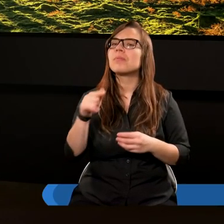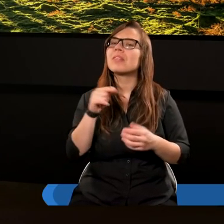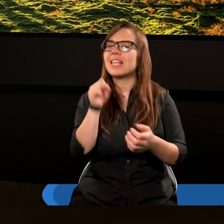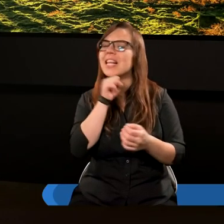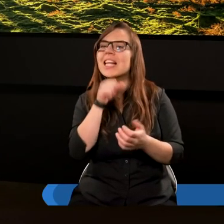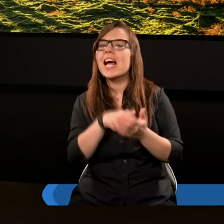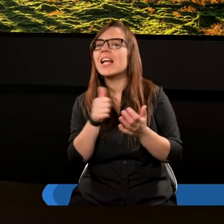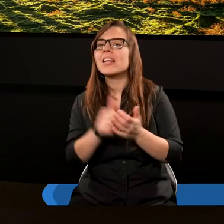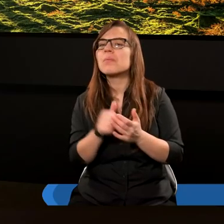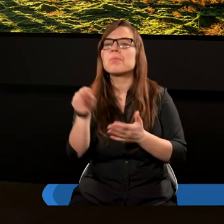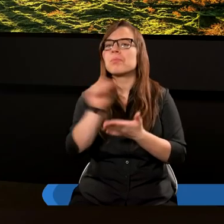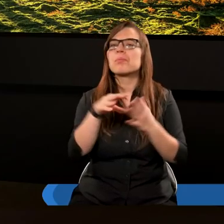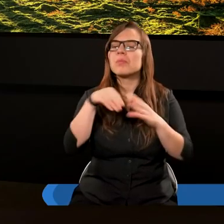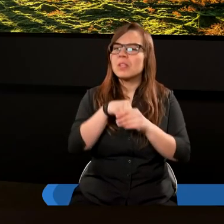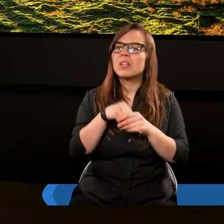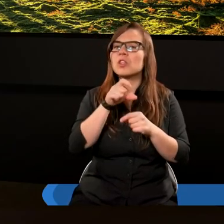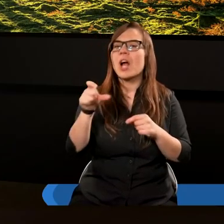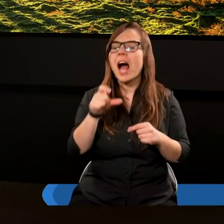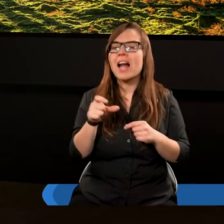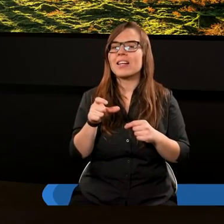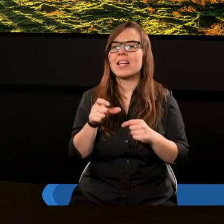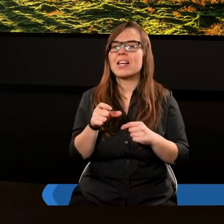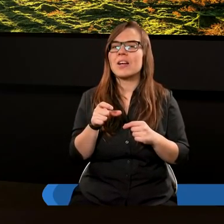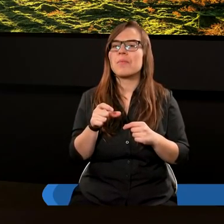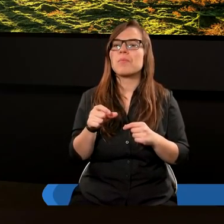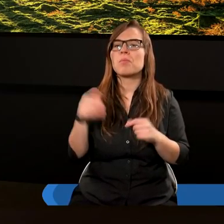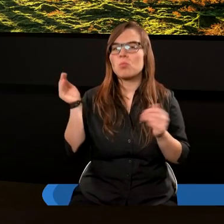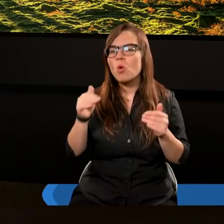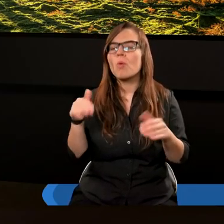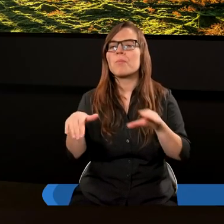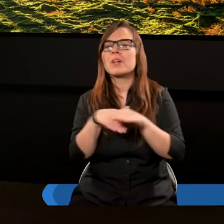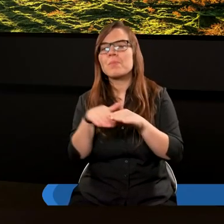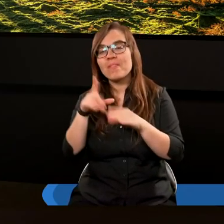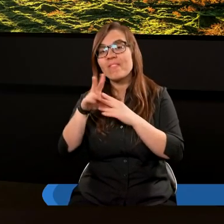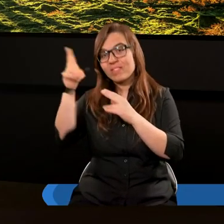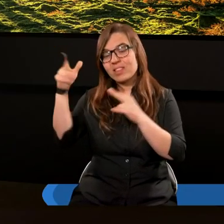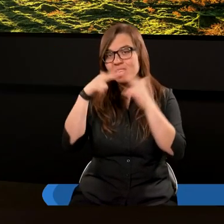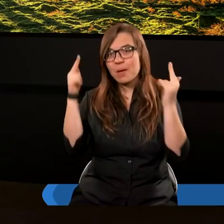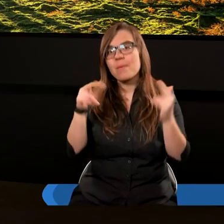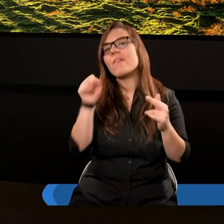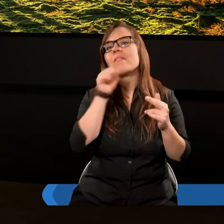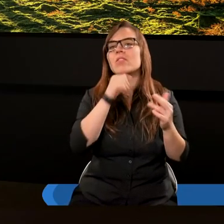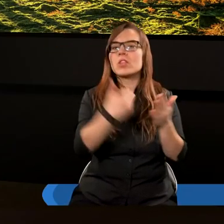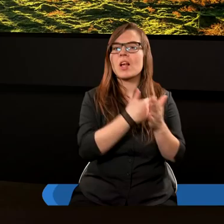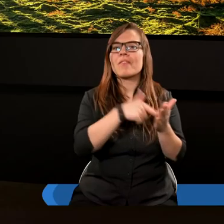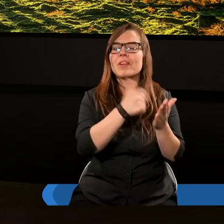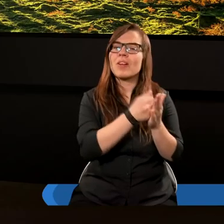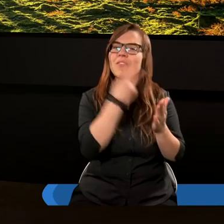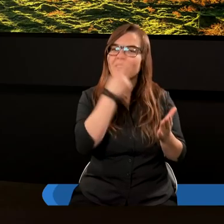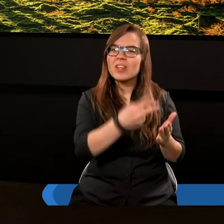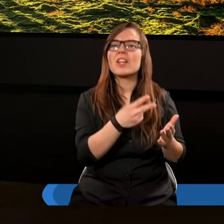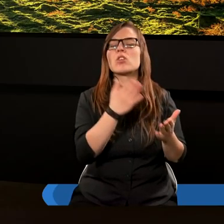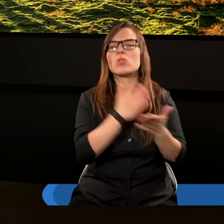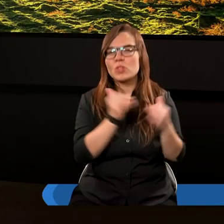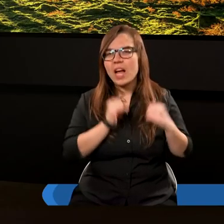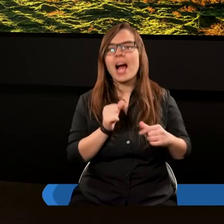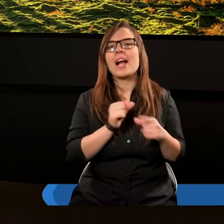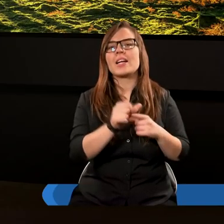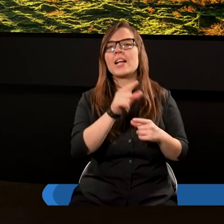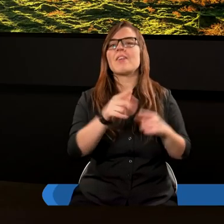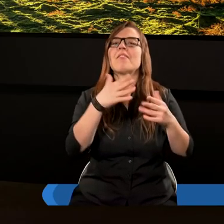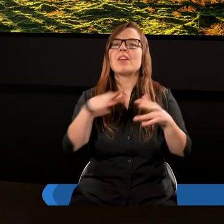Testamentu to również te czasy, gdzie jeszcze szatan mógł przebywać w niebie. W Nowym Testamencie widzimy, Jezus powiedział, widziałem szatana, jak